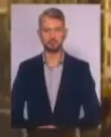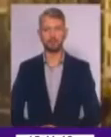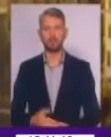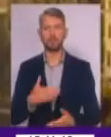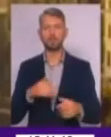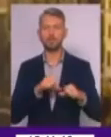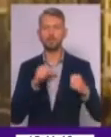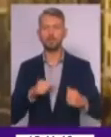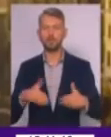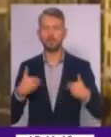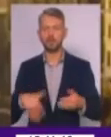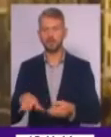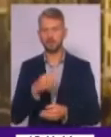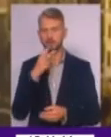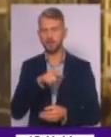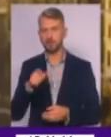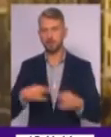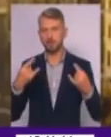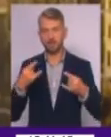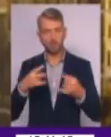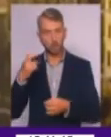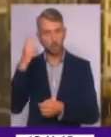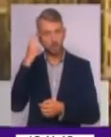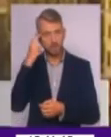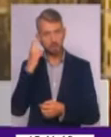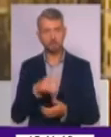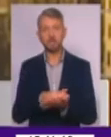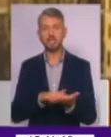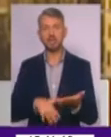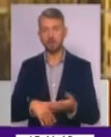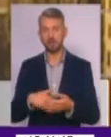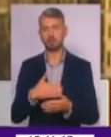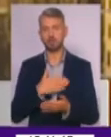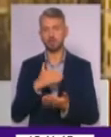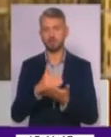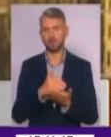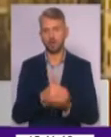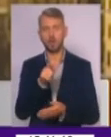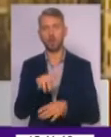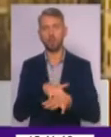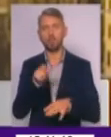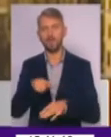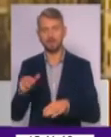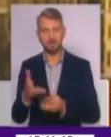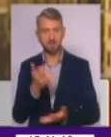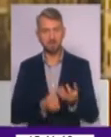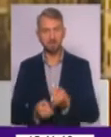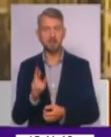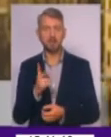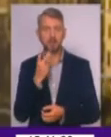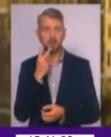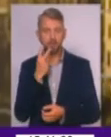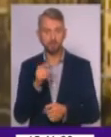Мої щирі вітання всім глядачам телеканалу «Київ», каналу «Європейської столиці». Триває ефір громадського приймання, як завжди о цій порі. Після